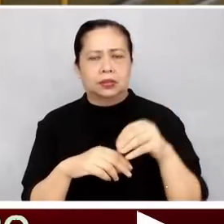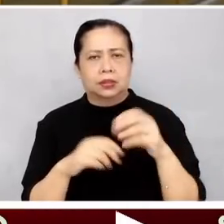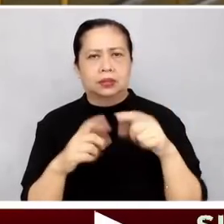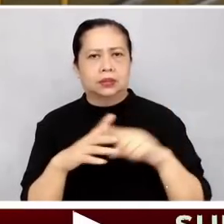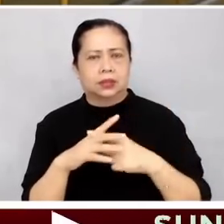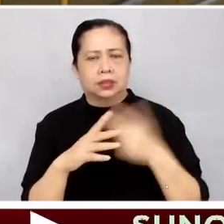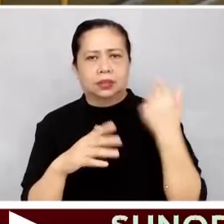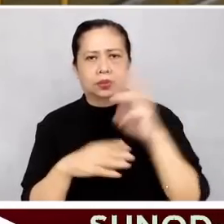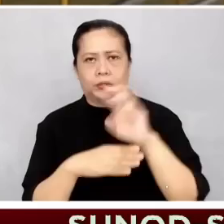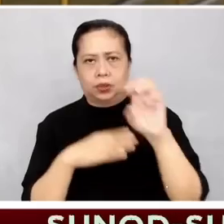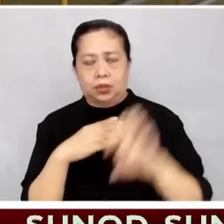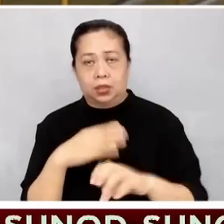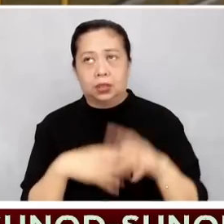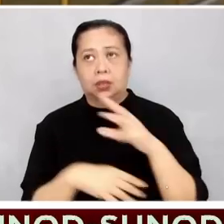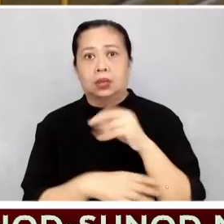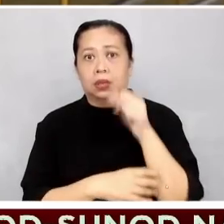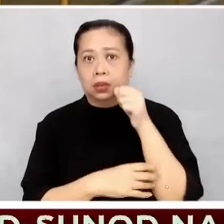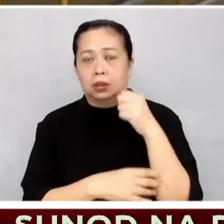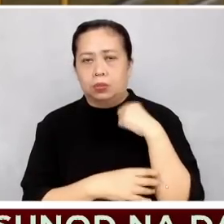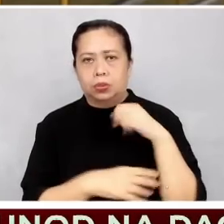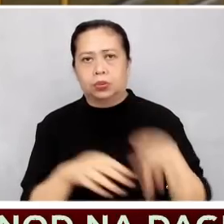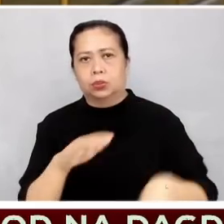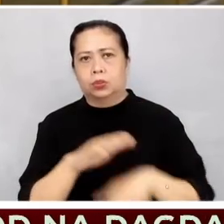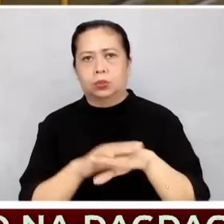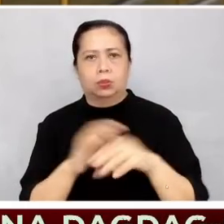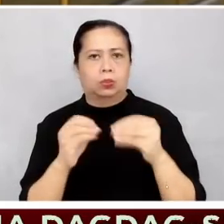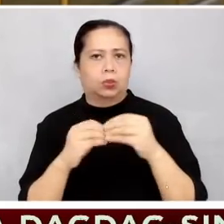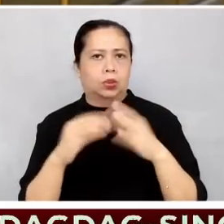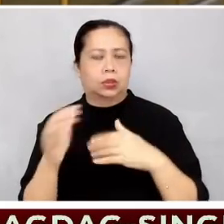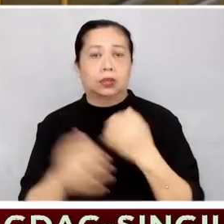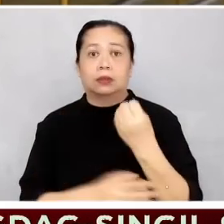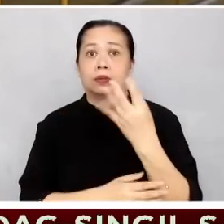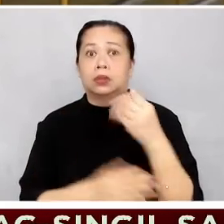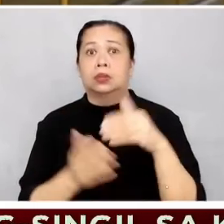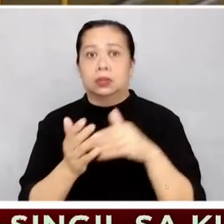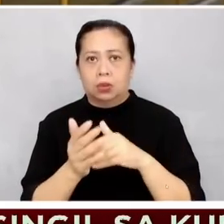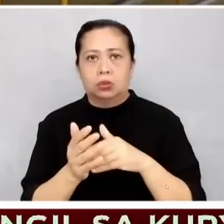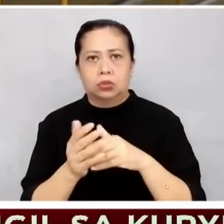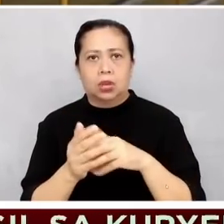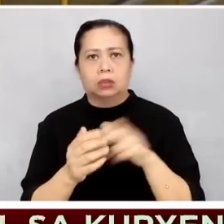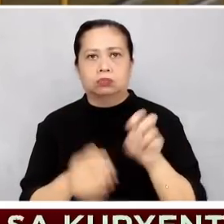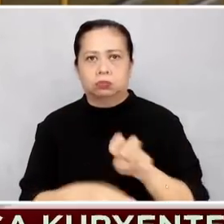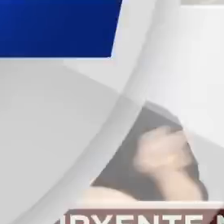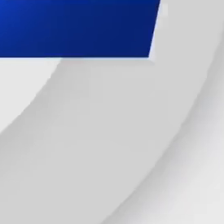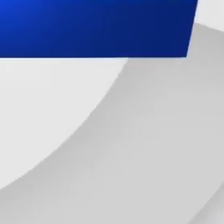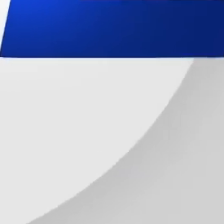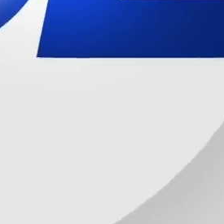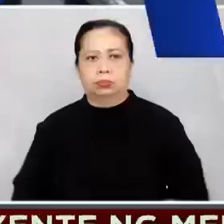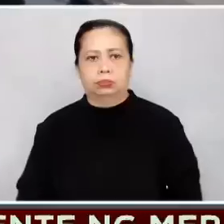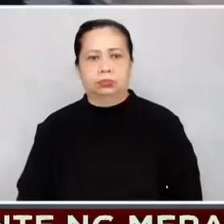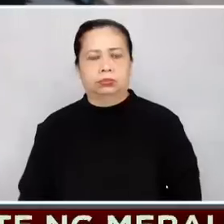noong weekend. At kahapon, pumalo sa higit 15,000 ang mga bumiyahe.